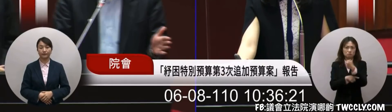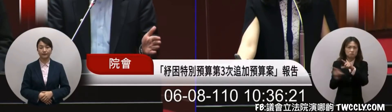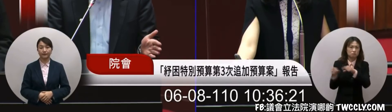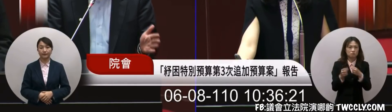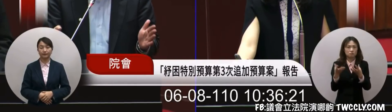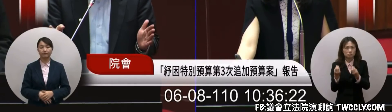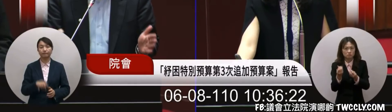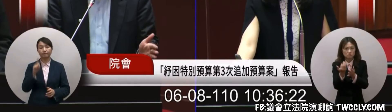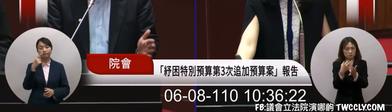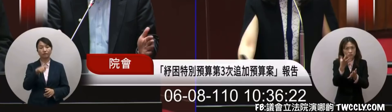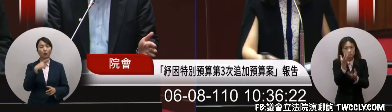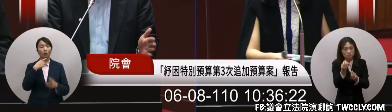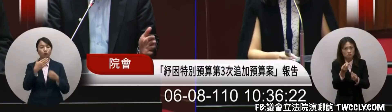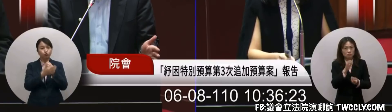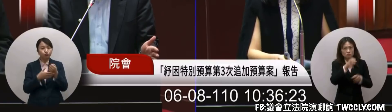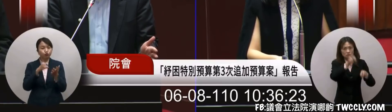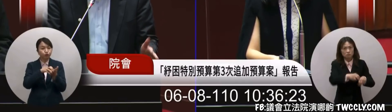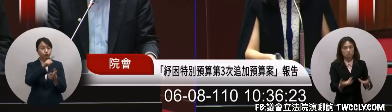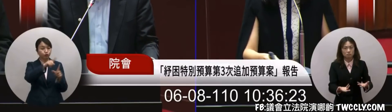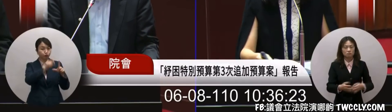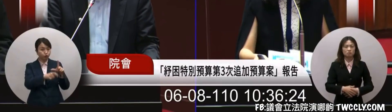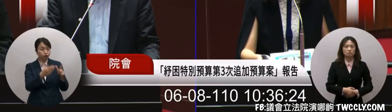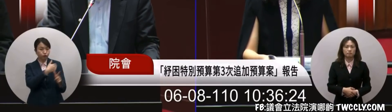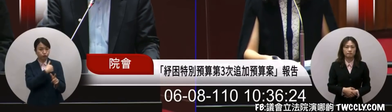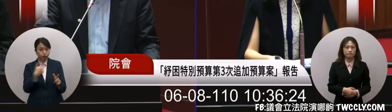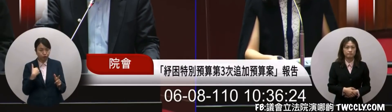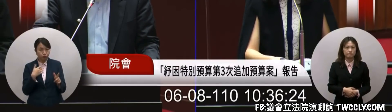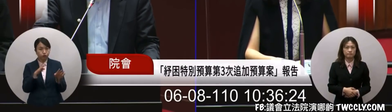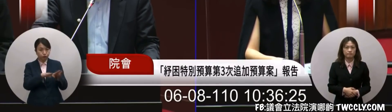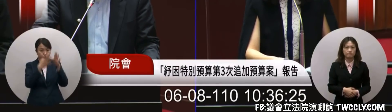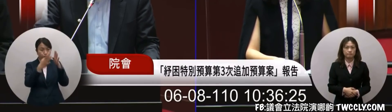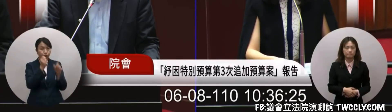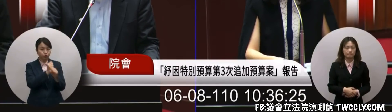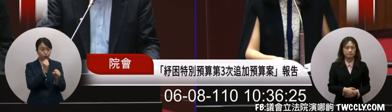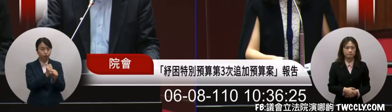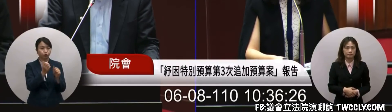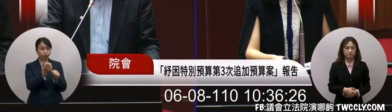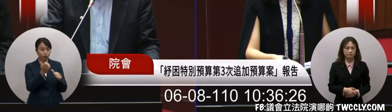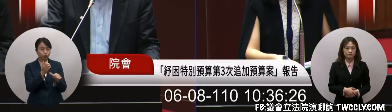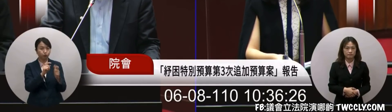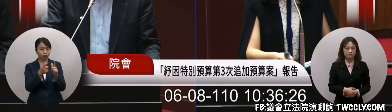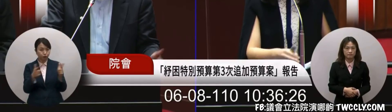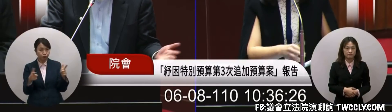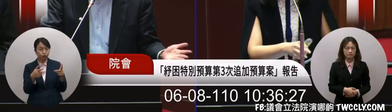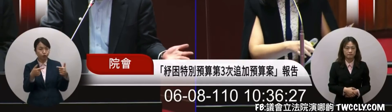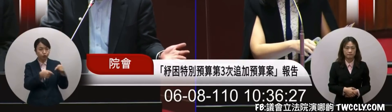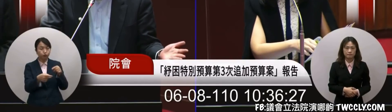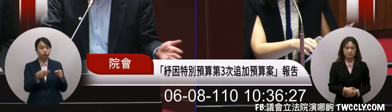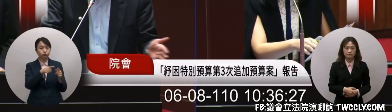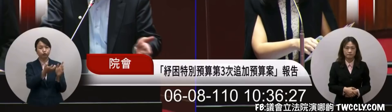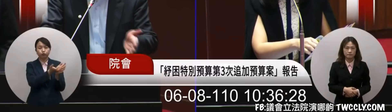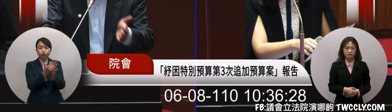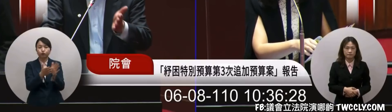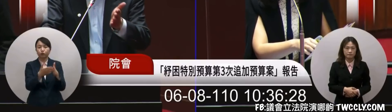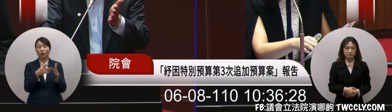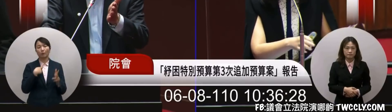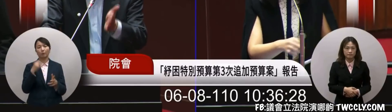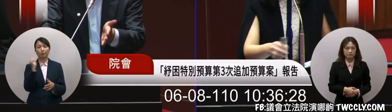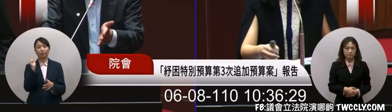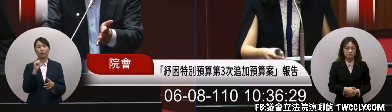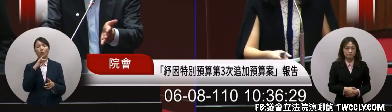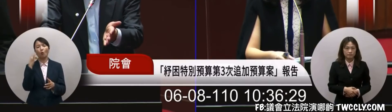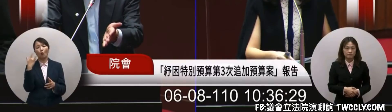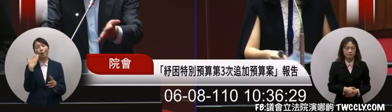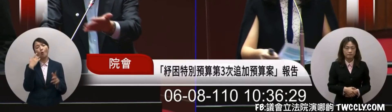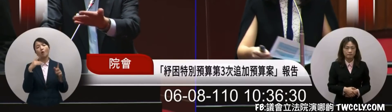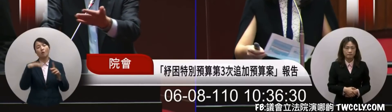约是为什么？ 因为我们要确保它厂商它能够开始来做这些相关的药剂，它总是要准备。你总不能说，万